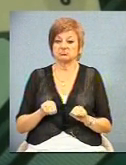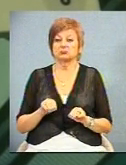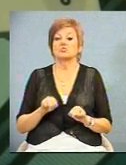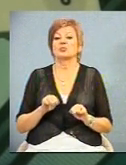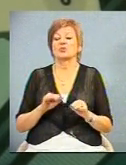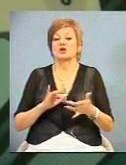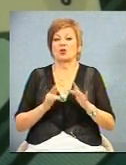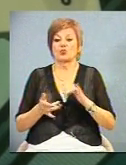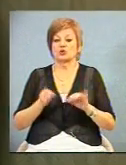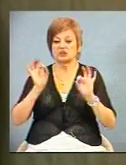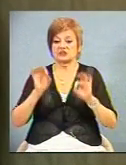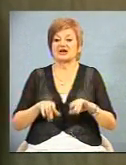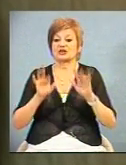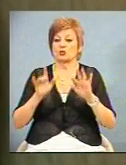вибиває